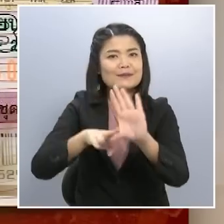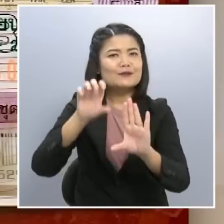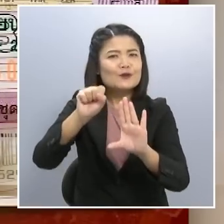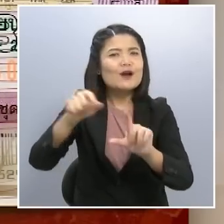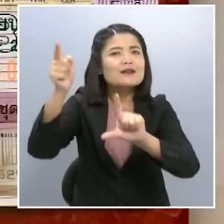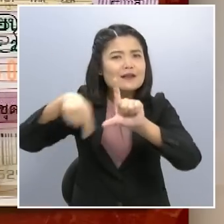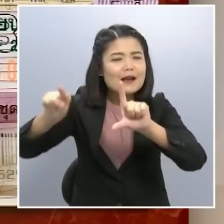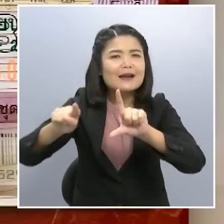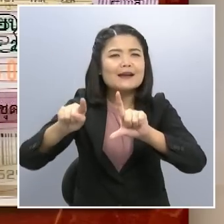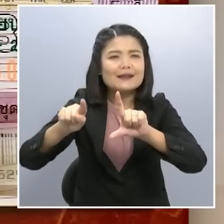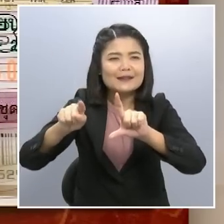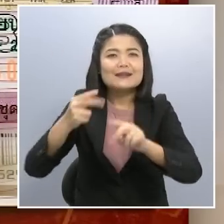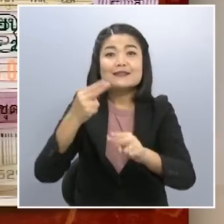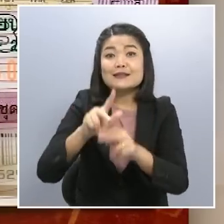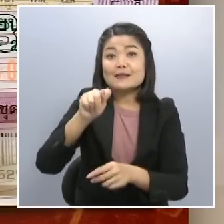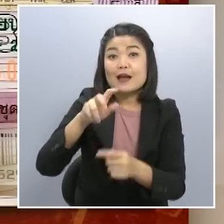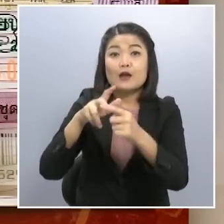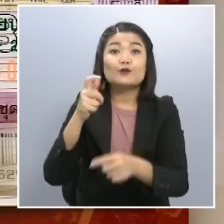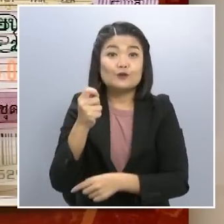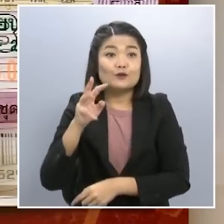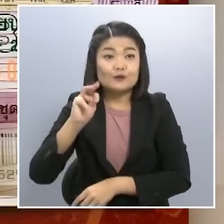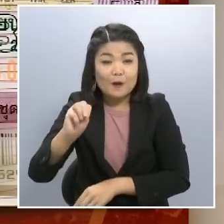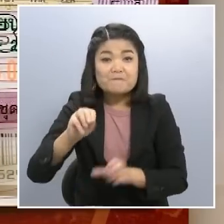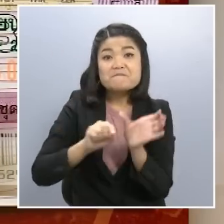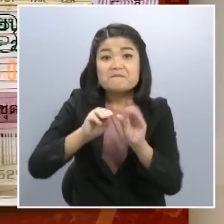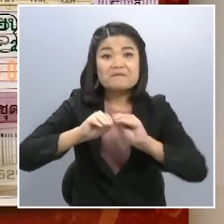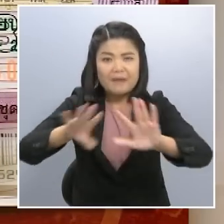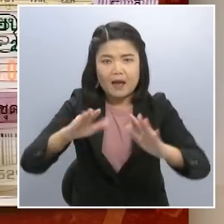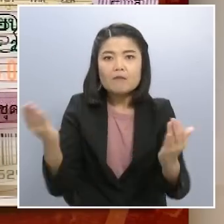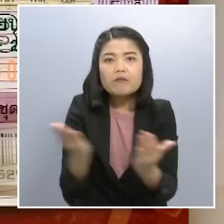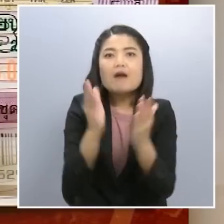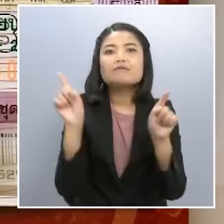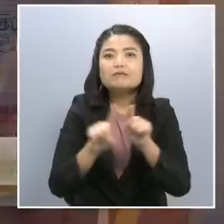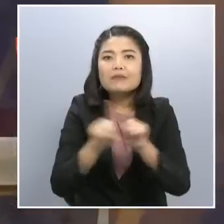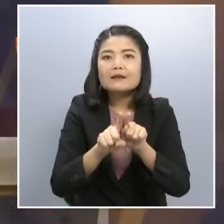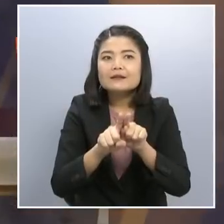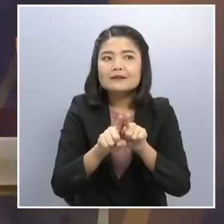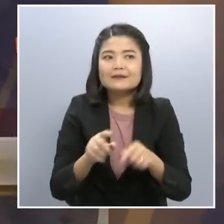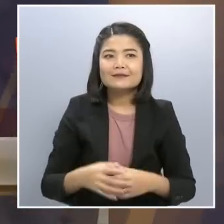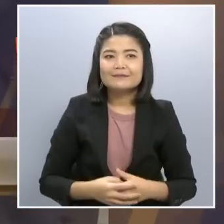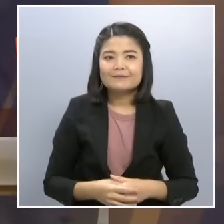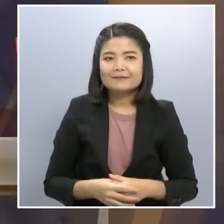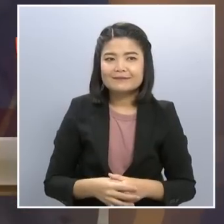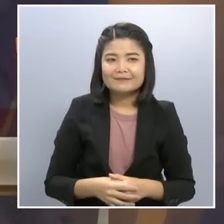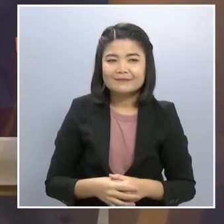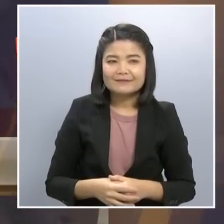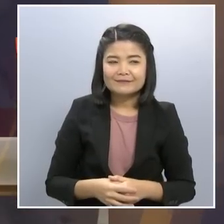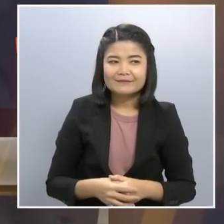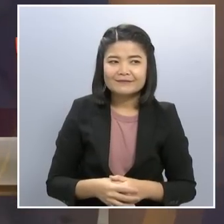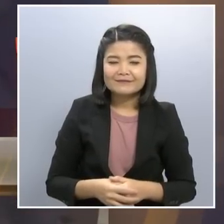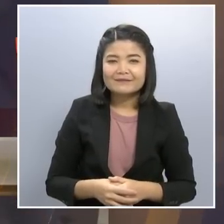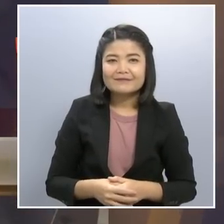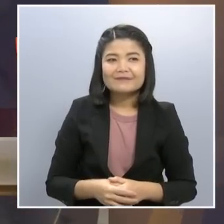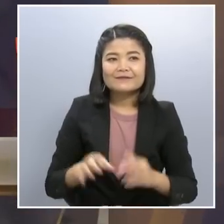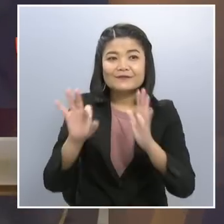ไกลกำนันต้อมชัชพีวรรณาภิรัตน์ก็โพสต์เหมือนกันตัวเองก็ถูกด้วยซื้อตามกันใหญ่เลยนะคะ และในโพสต์ของแต่ละคน